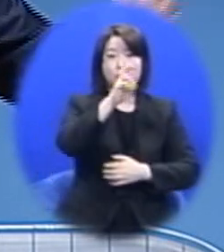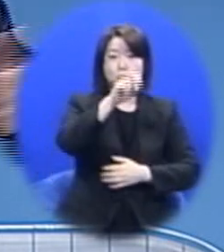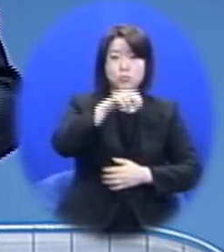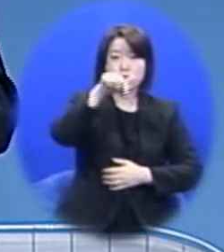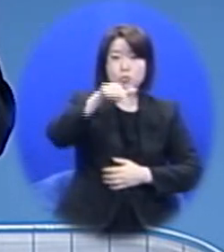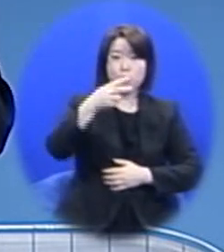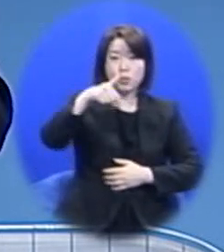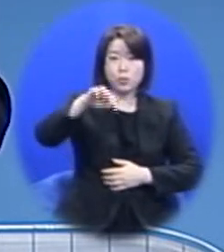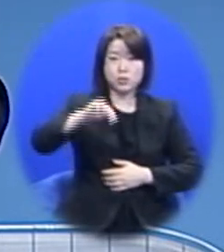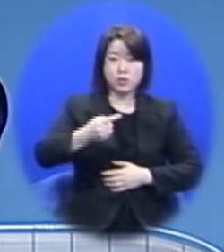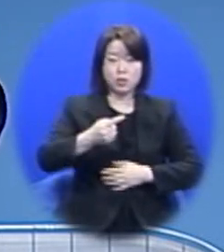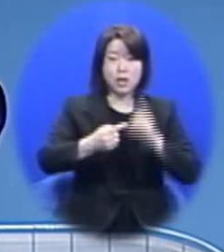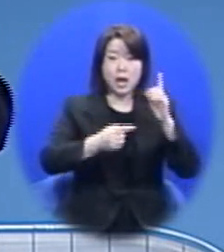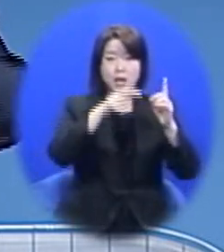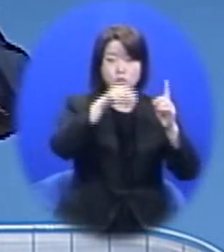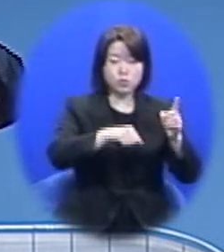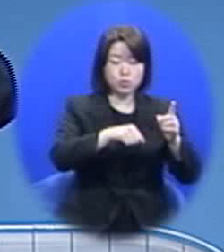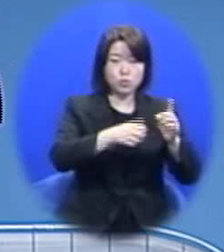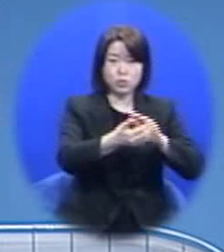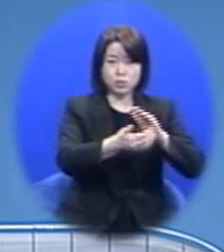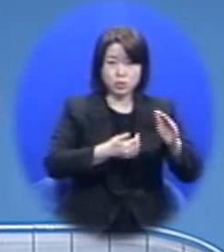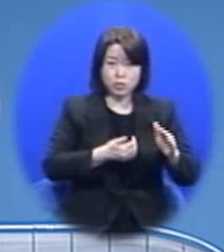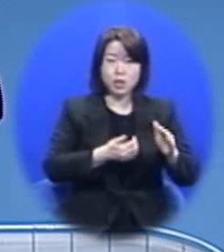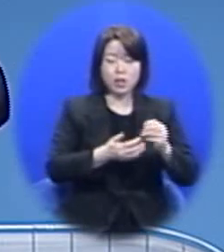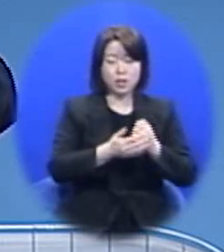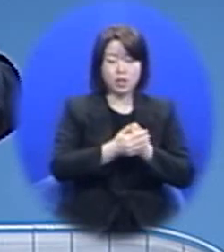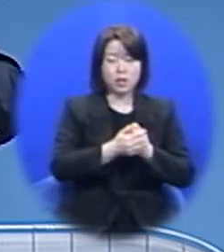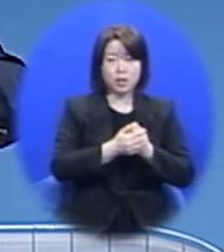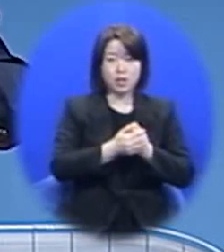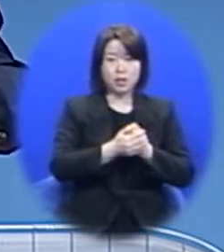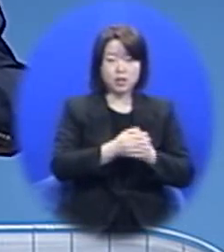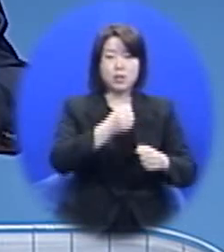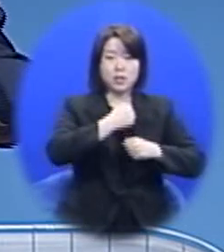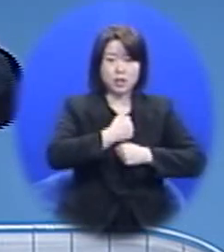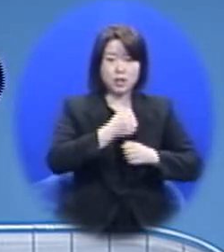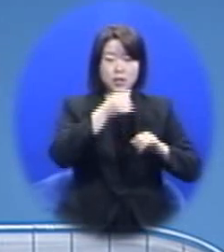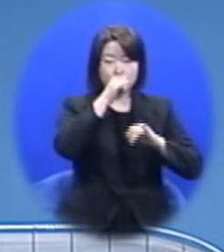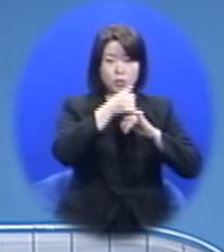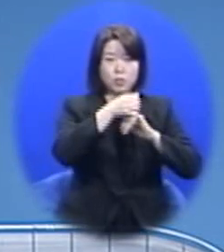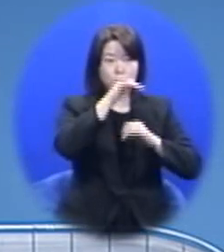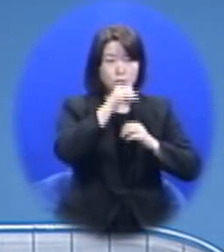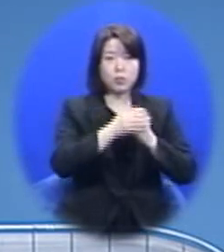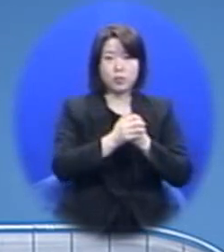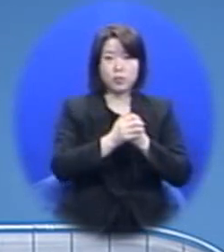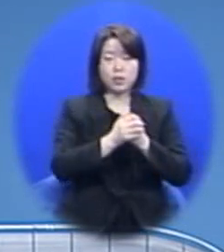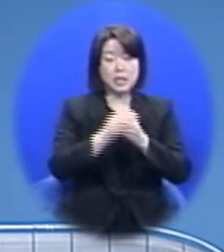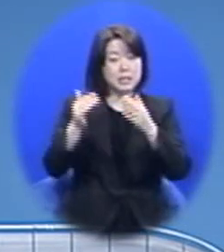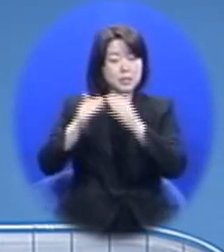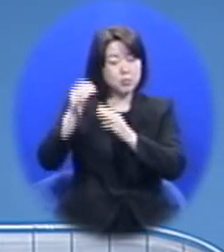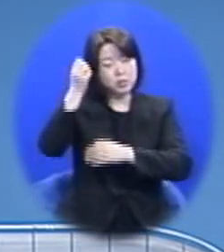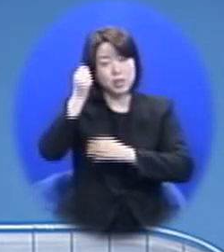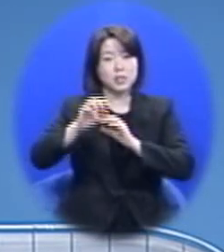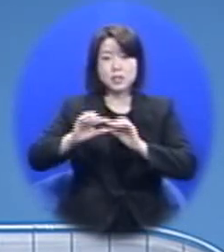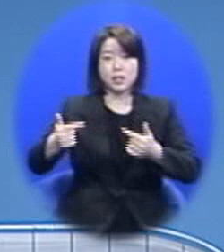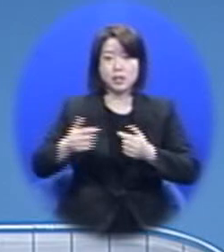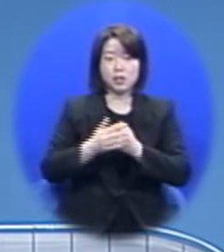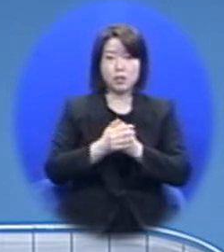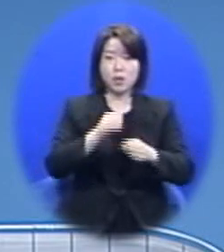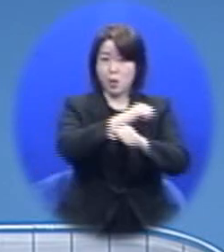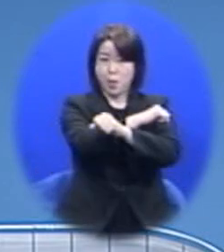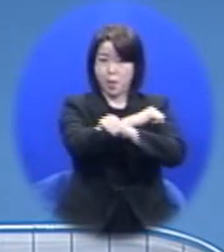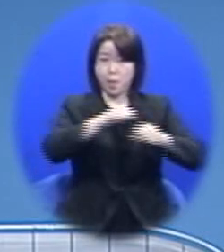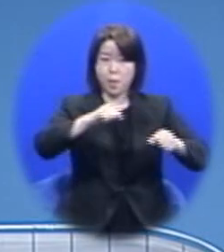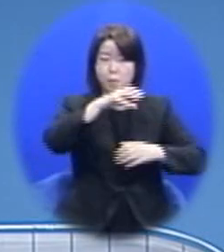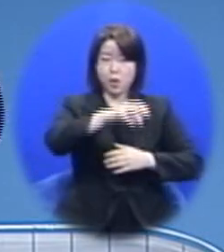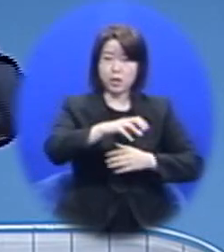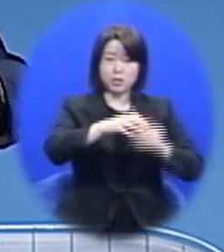한 주간을 무교절로 지키면서 집에서 안 잡니다. 광야에서 이스라엘 백성들, 그 조상들이 텐트